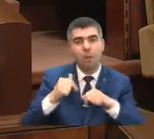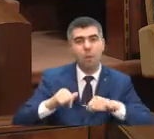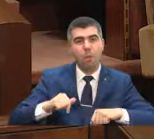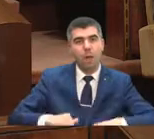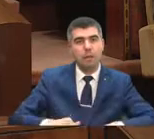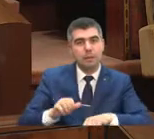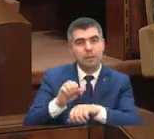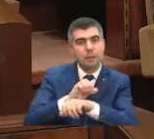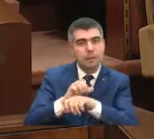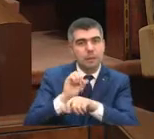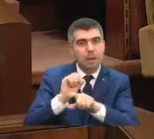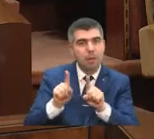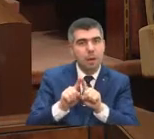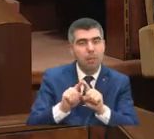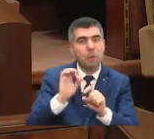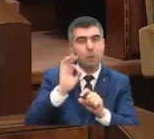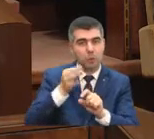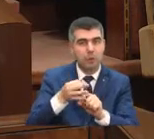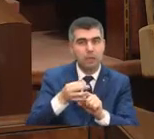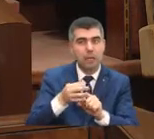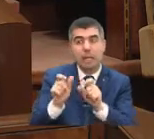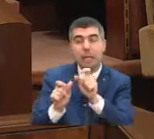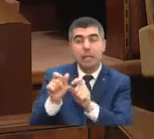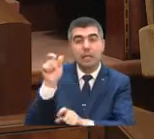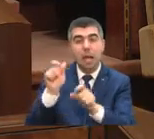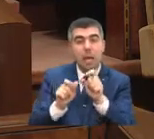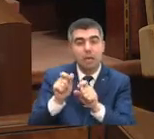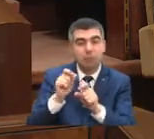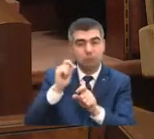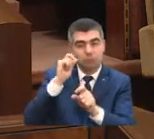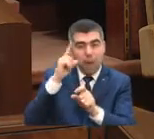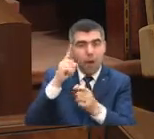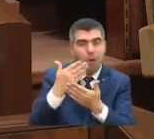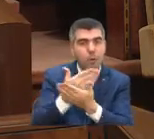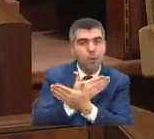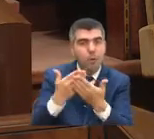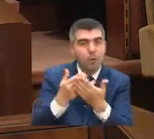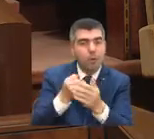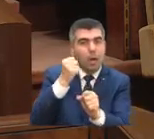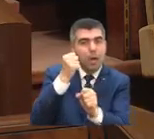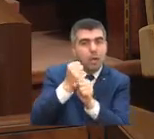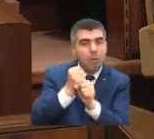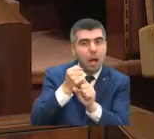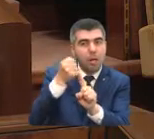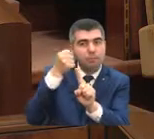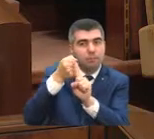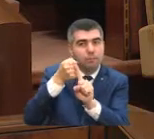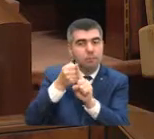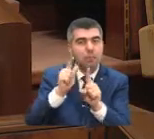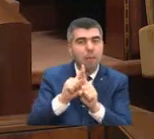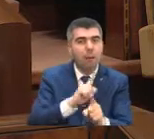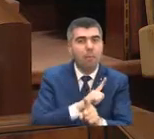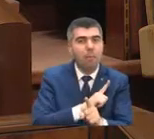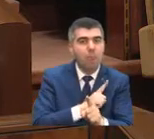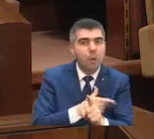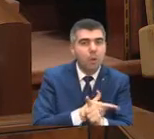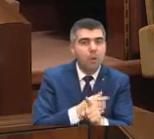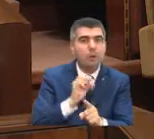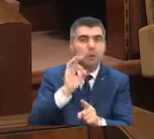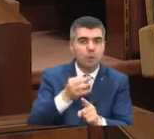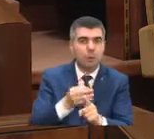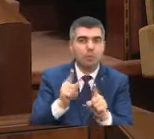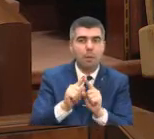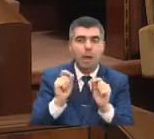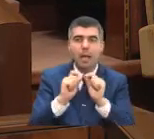بفضل يقظة المواطنين وفي فقد العمل الكبير الذي تقوم به الأجهزة الأمنية التي تجعل بلادنا